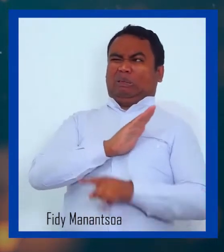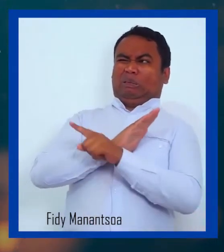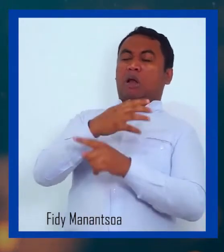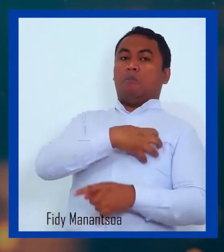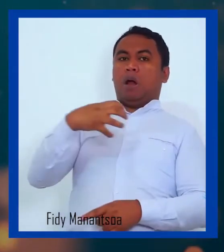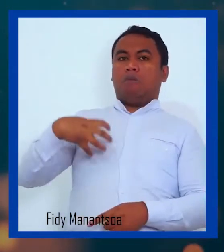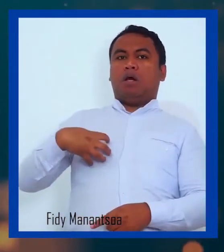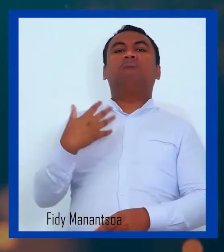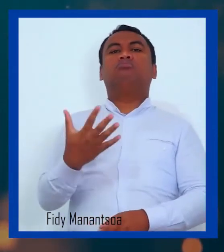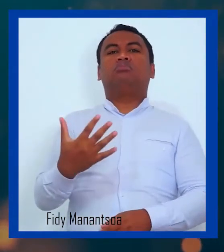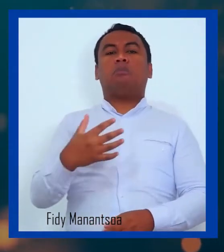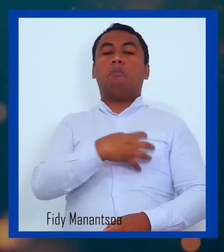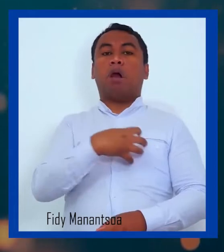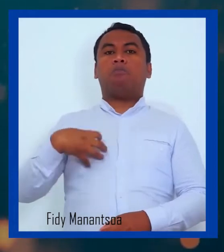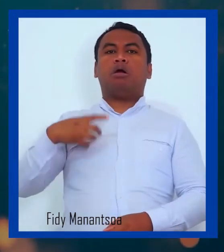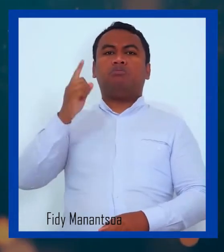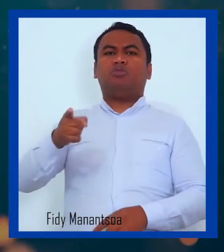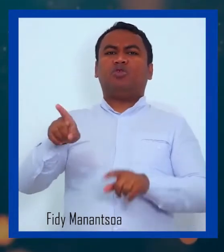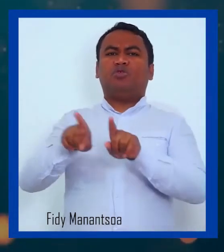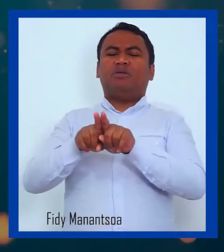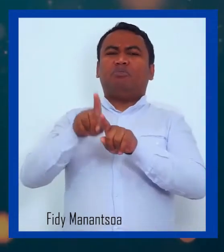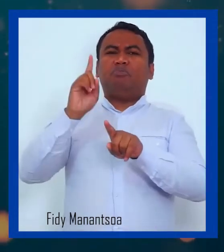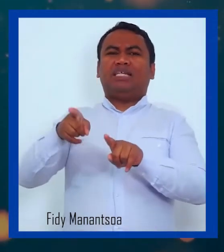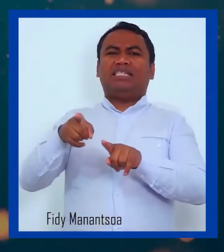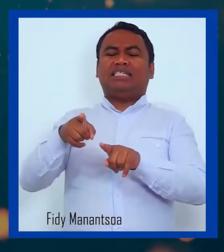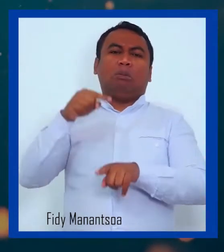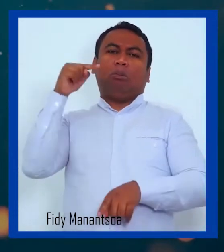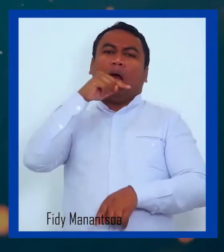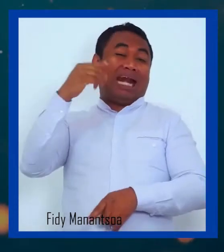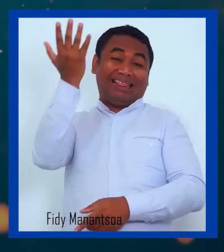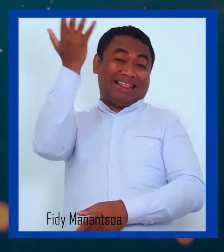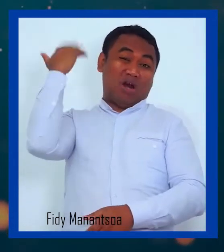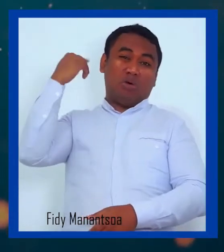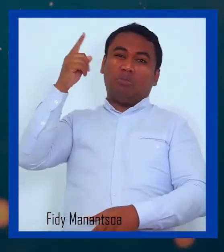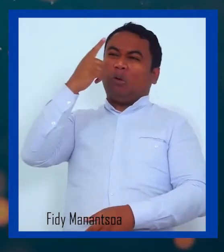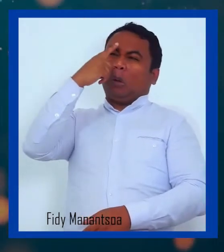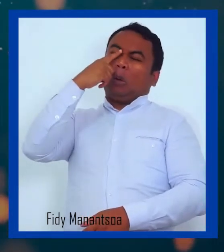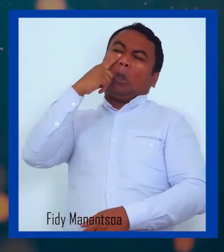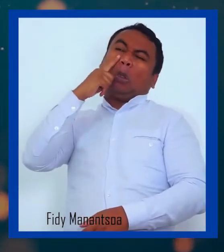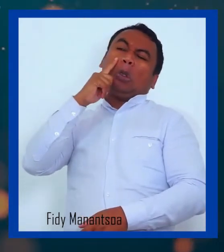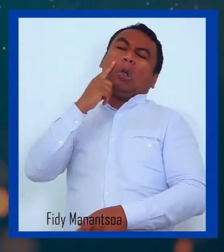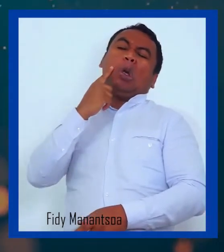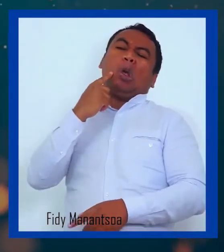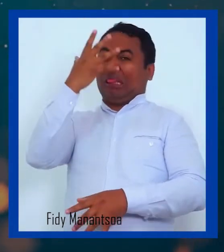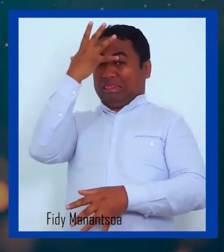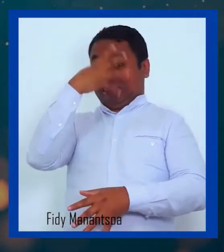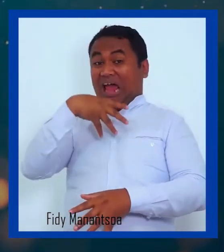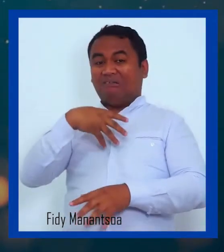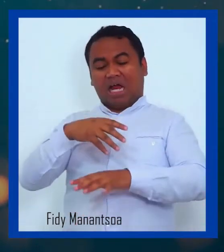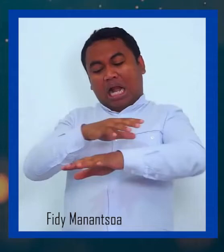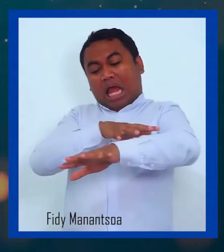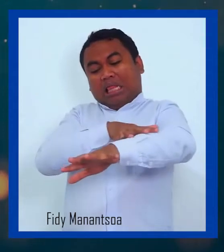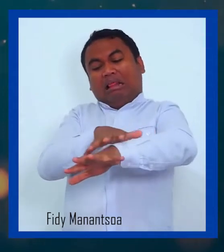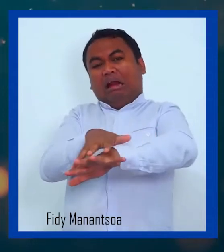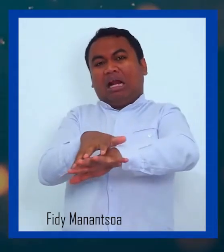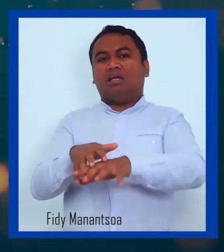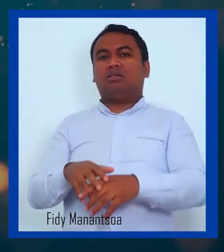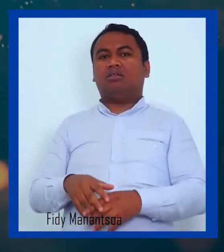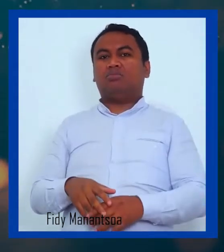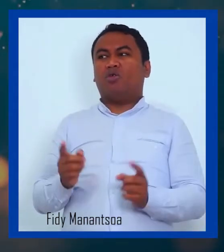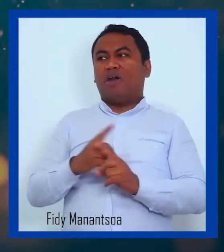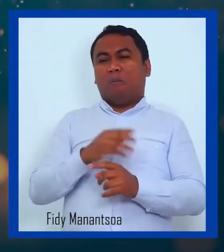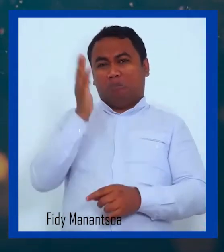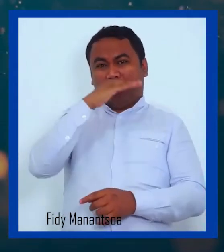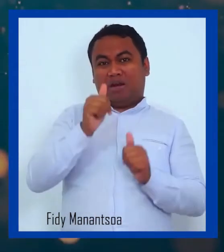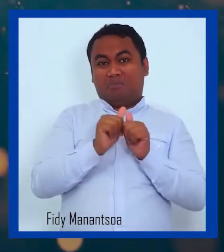reniny satria nisy olatra be mihitsy ny tarehan'ilay mamany hatrany amin'ny tanany rehetrarehetra any, dia menatra izy miaraka amin'ilay mamany nahita ny ankizy